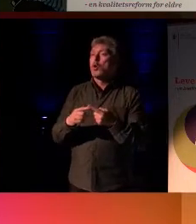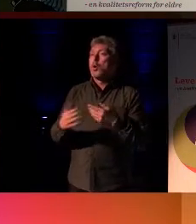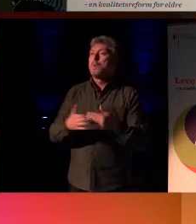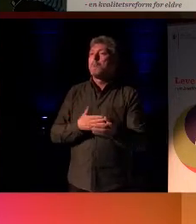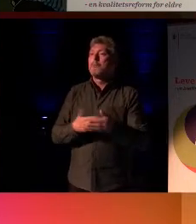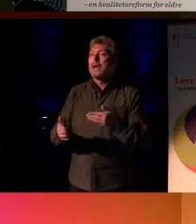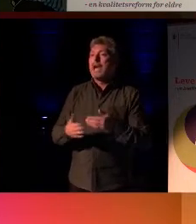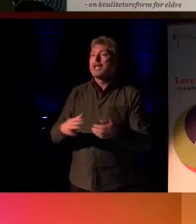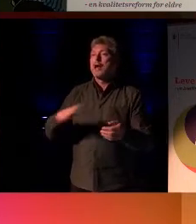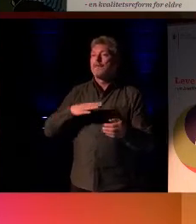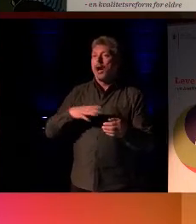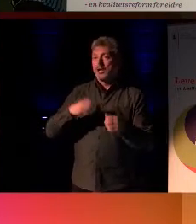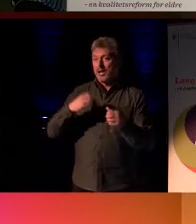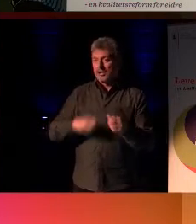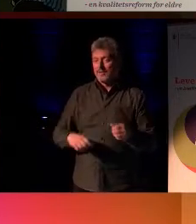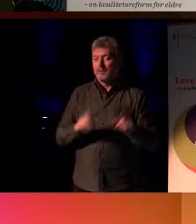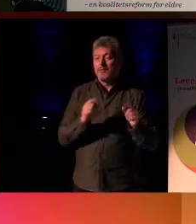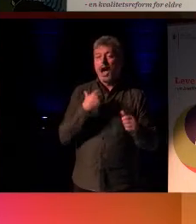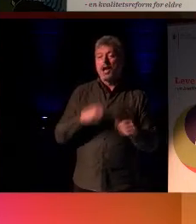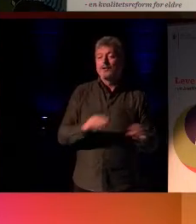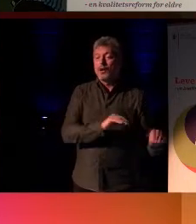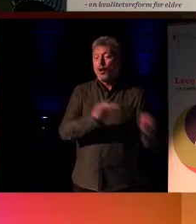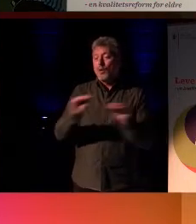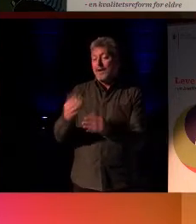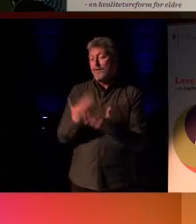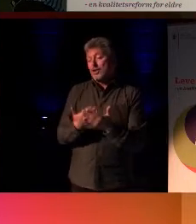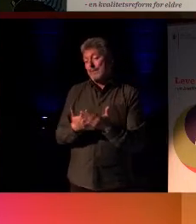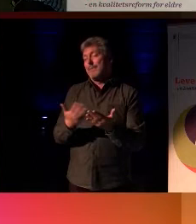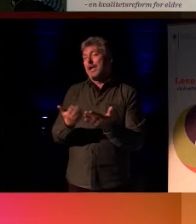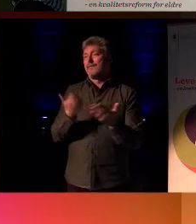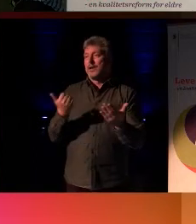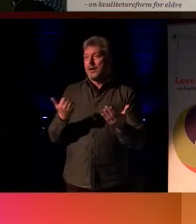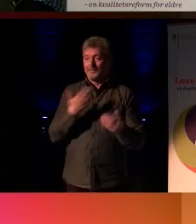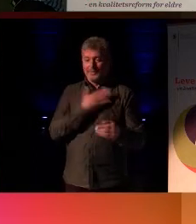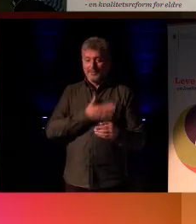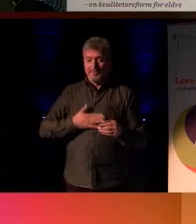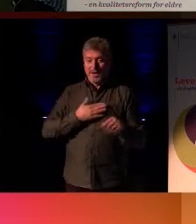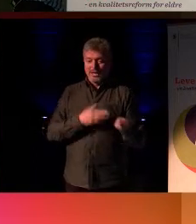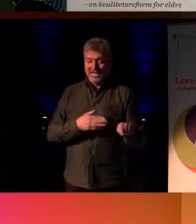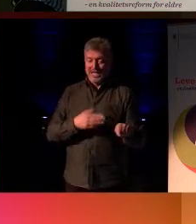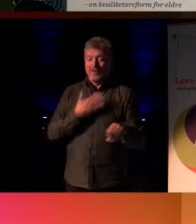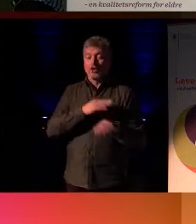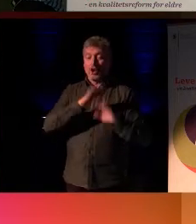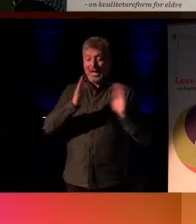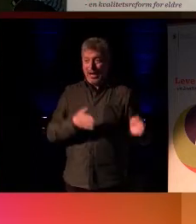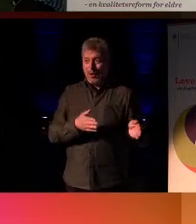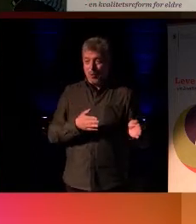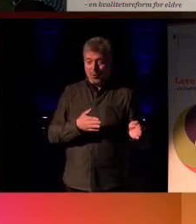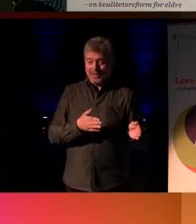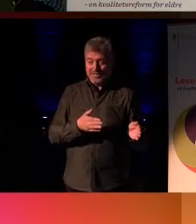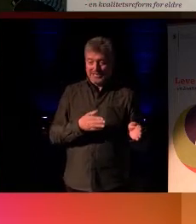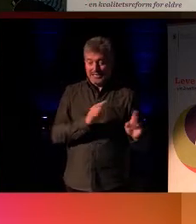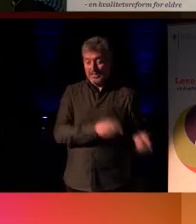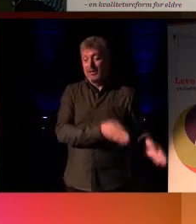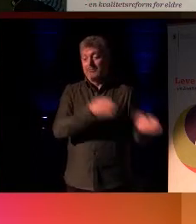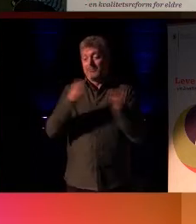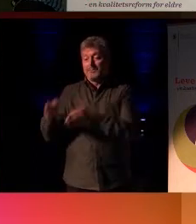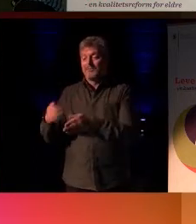ansvaret. En ansvarsoverføring kan for eksempel være når pasienten skrives ut fra sykehus til sykehjem